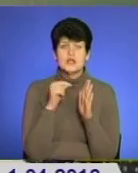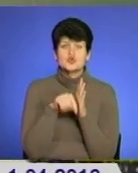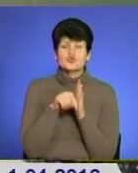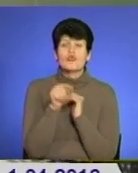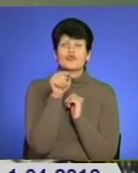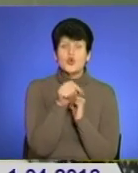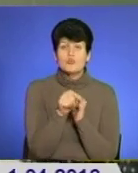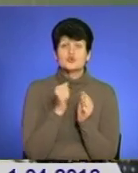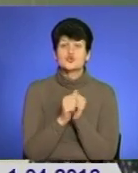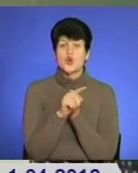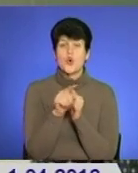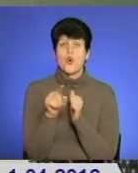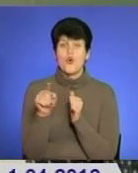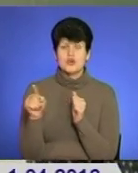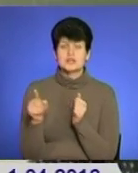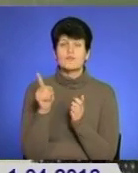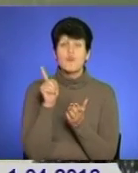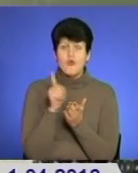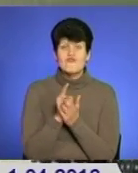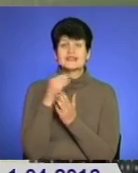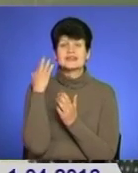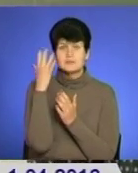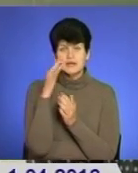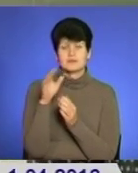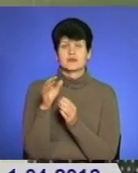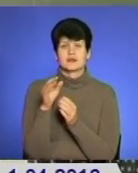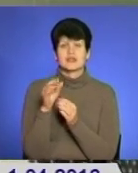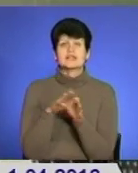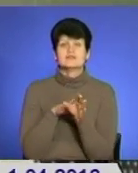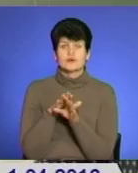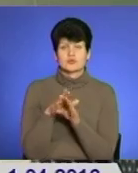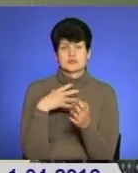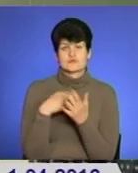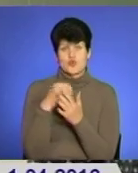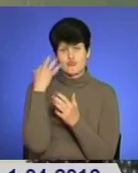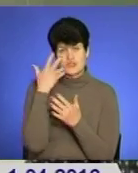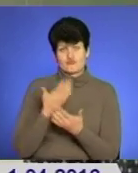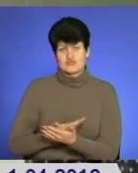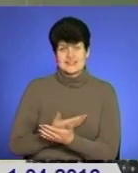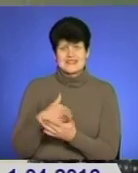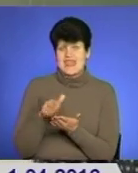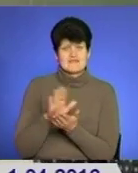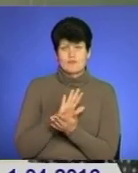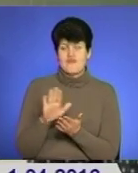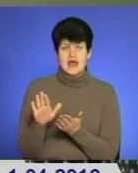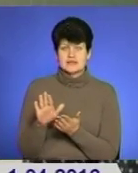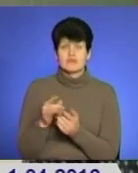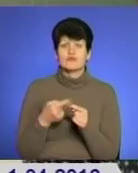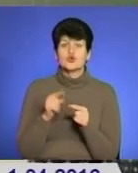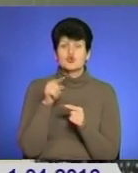тому, що кожен повинен мріяти і втілювати свою мрію в життя, і ні в якому разі від неї не відмовлятися.